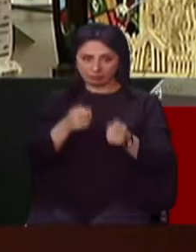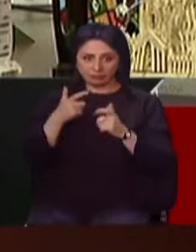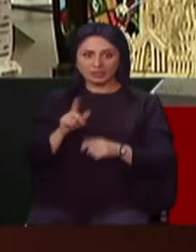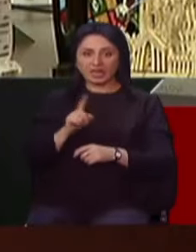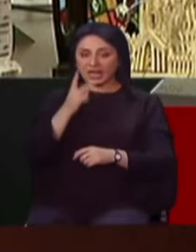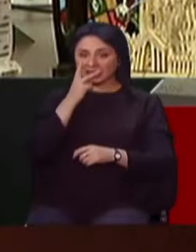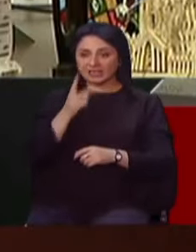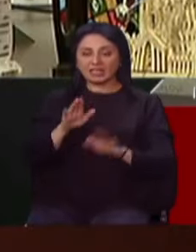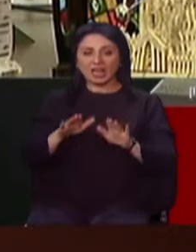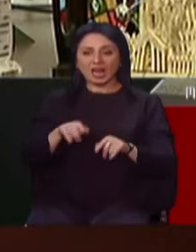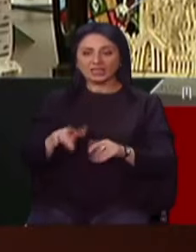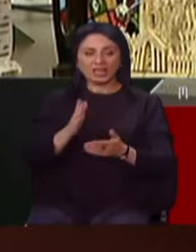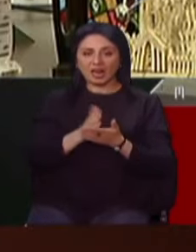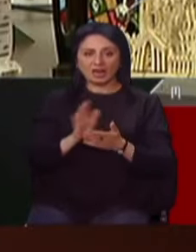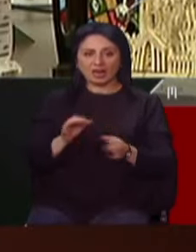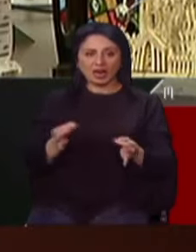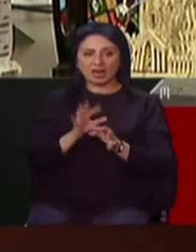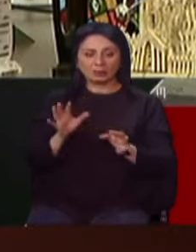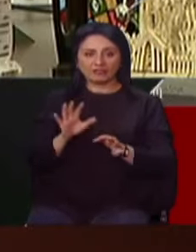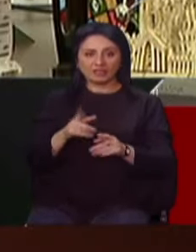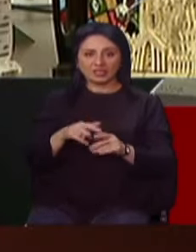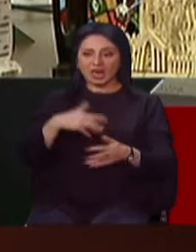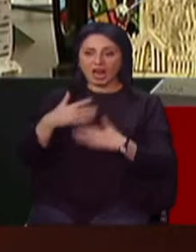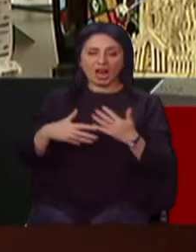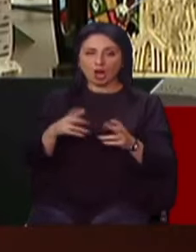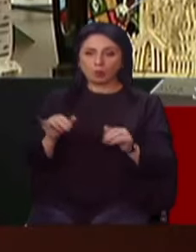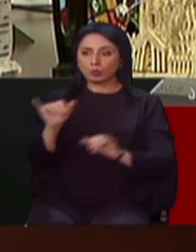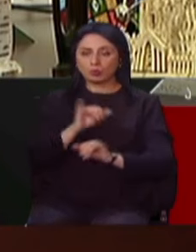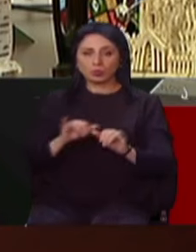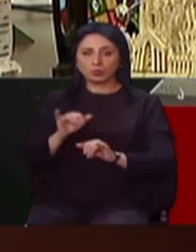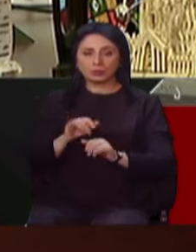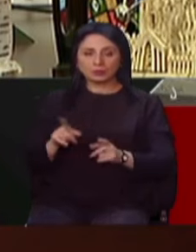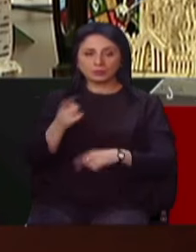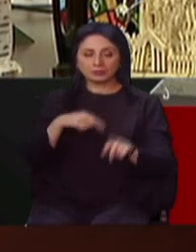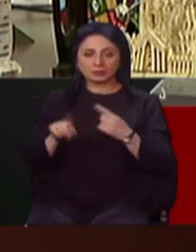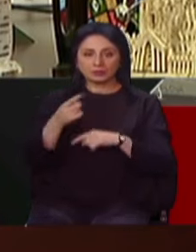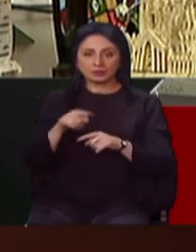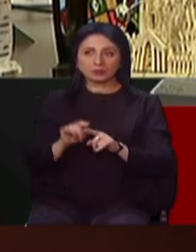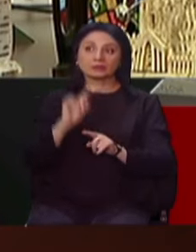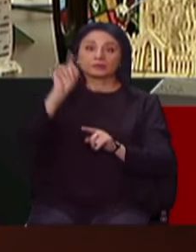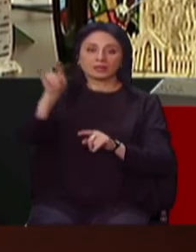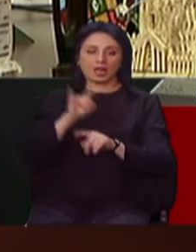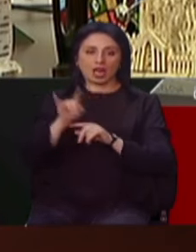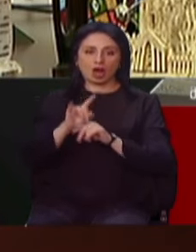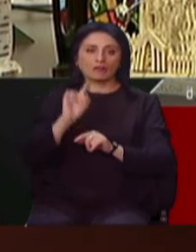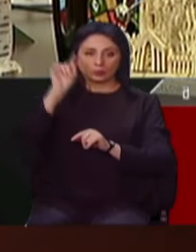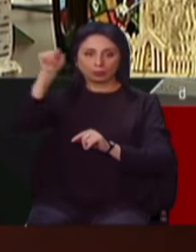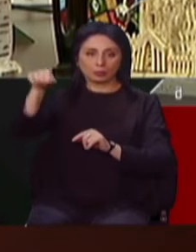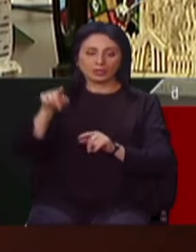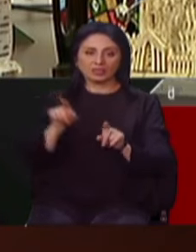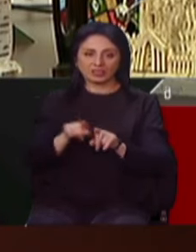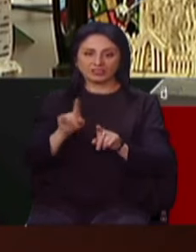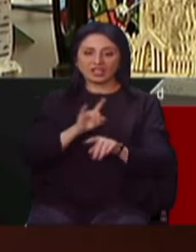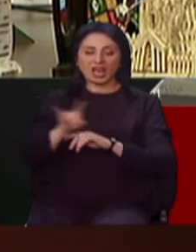პროცესაც ხედავენ, ადგილზე არ არის არანაირი მუხტი არეულობის, ცდილობენ რაიმენაირად ეს მუხტი ხელოვნურად შექმნან. ისევე